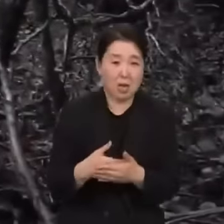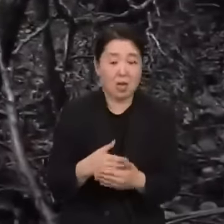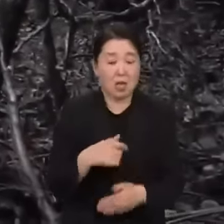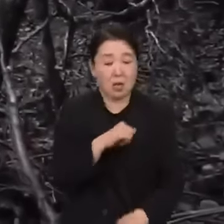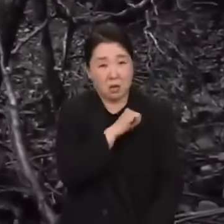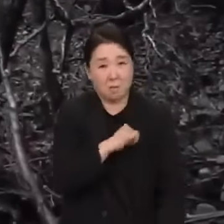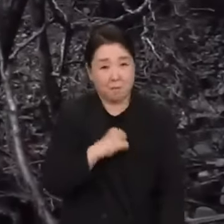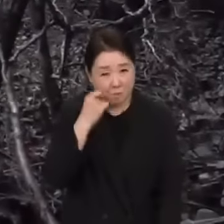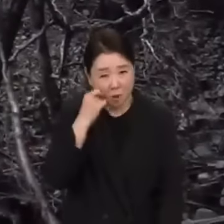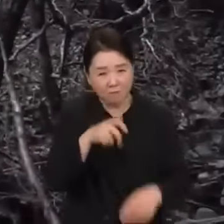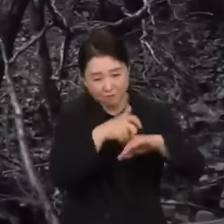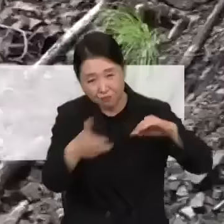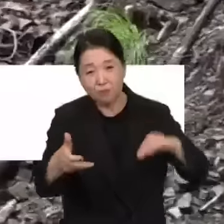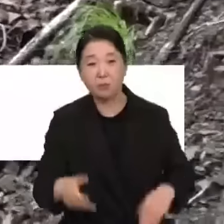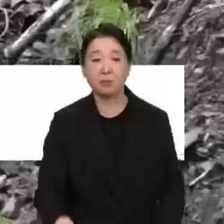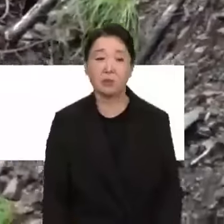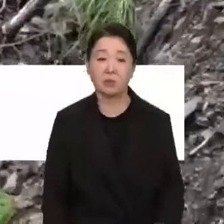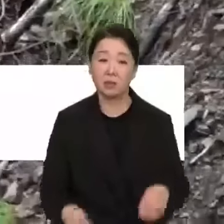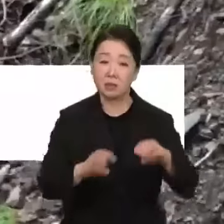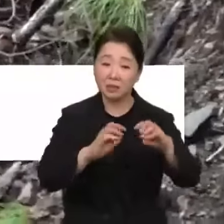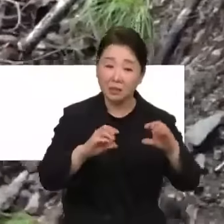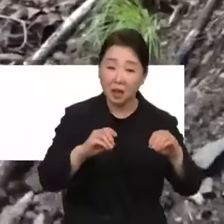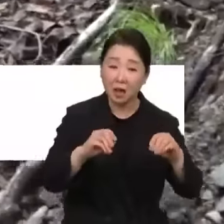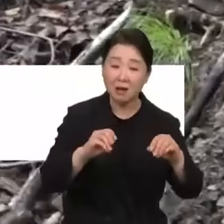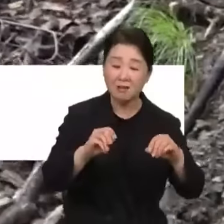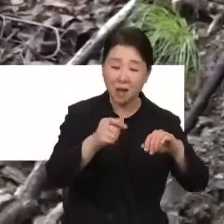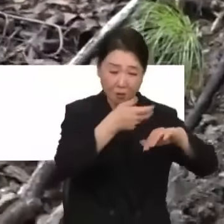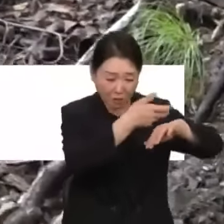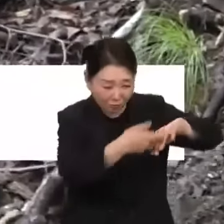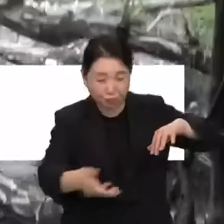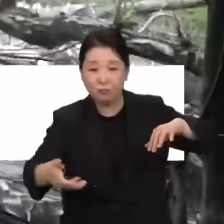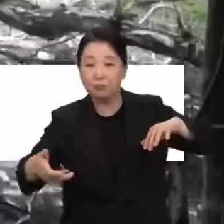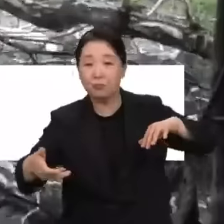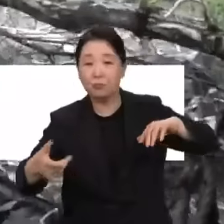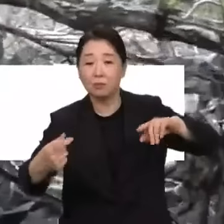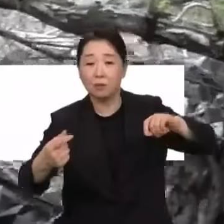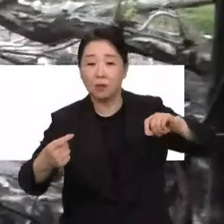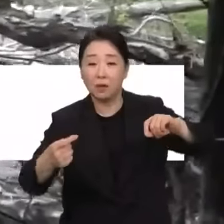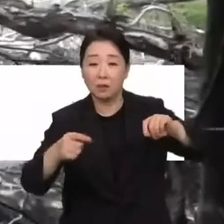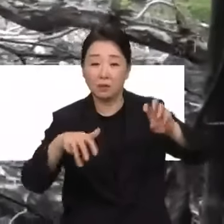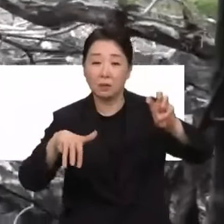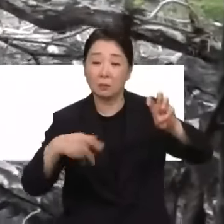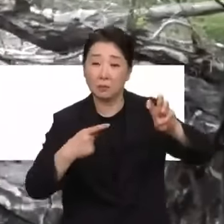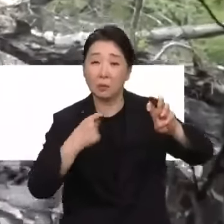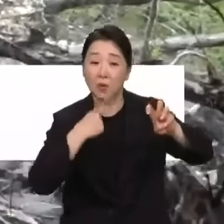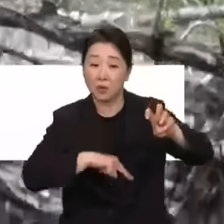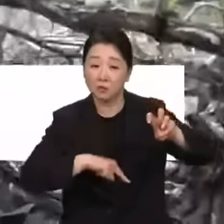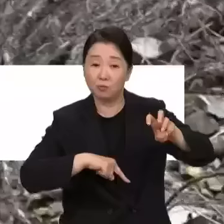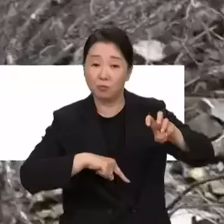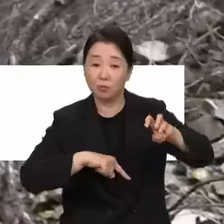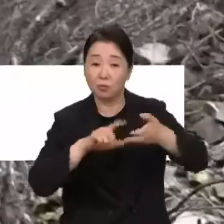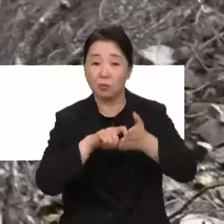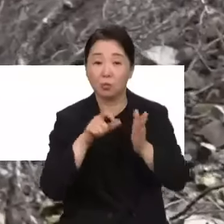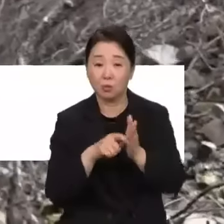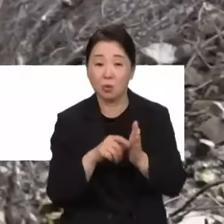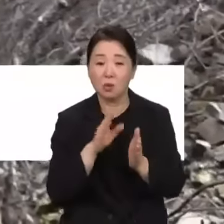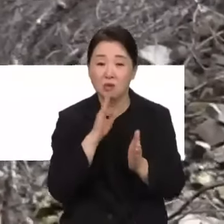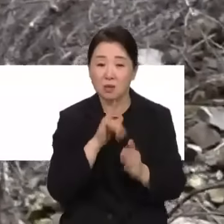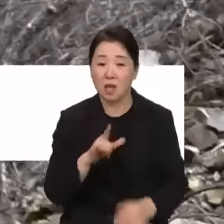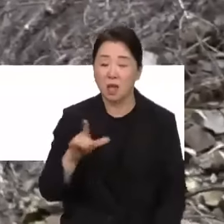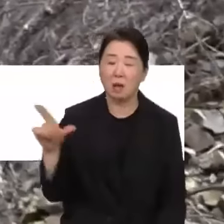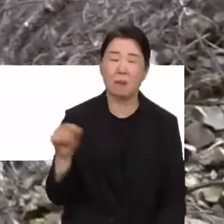있습니다. 토석이 한꺼번에 쓸려 내려간다 그러면 30초에서 1분 정도